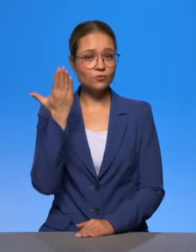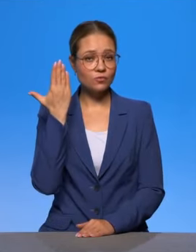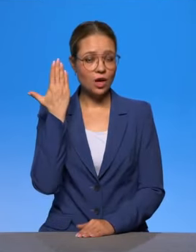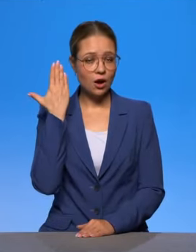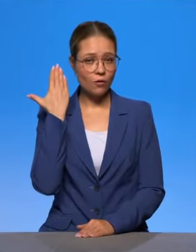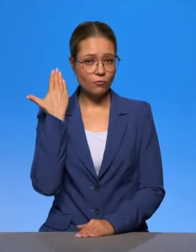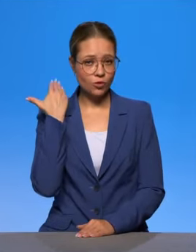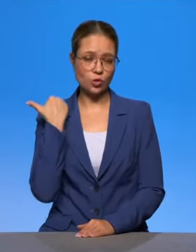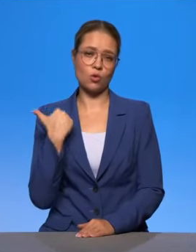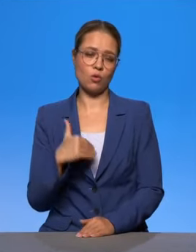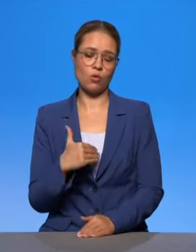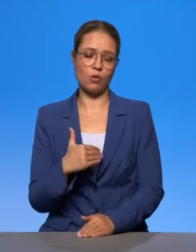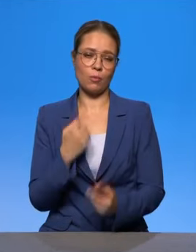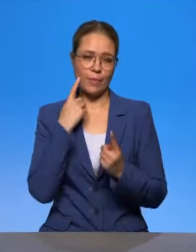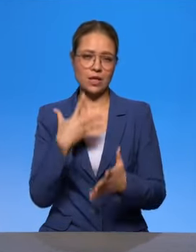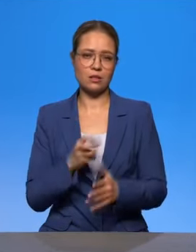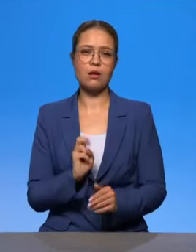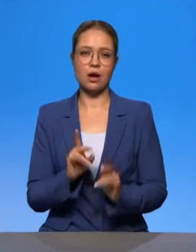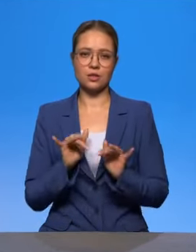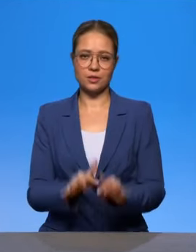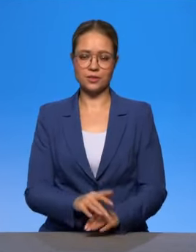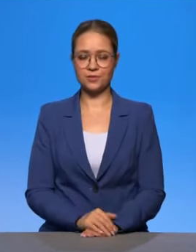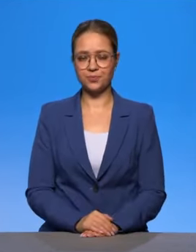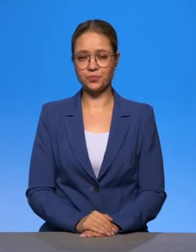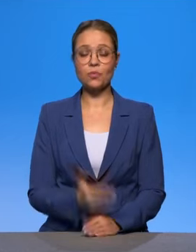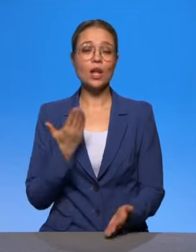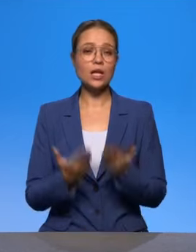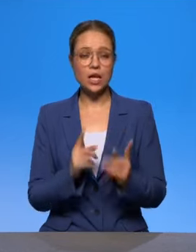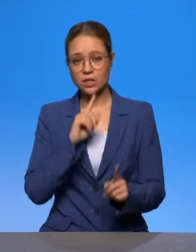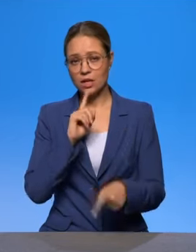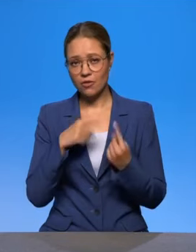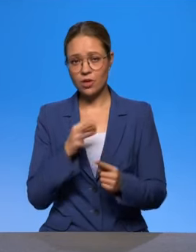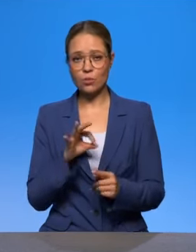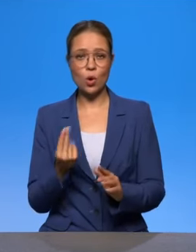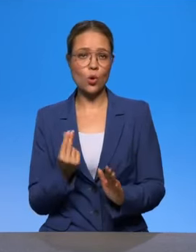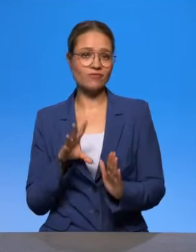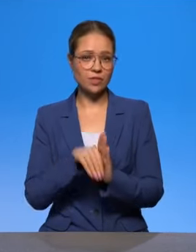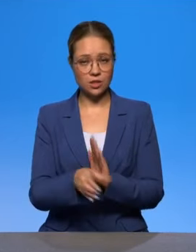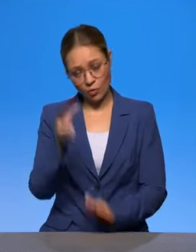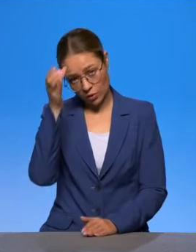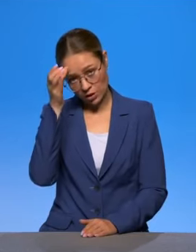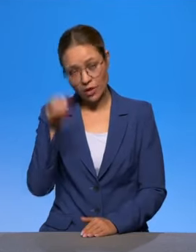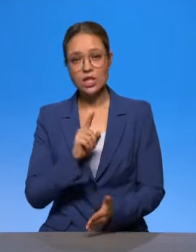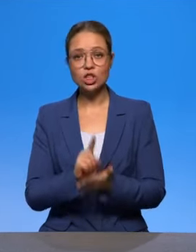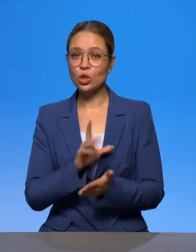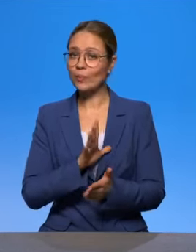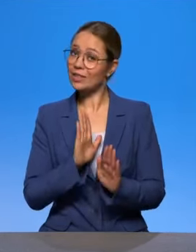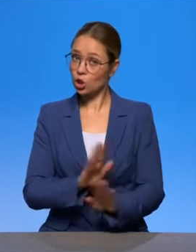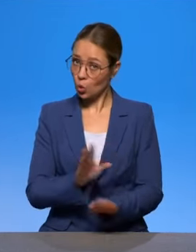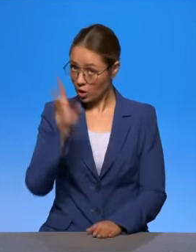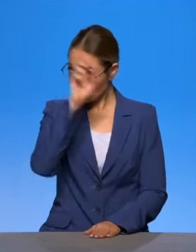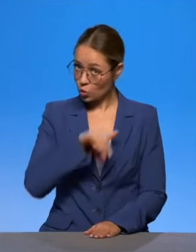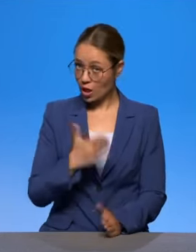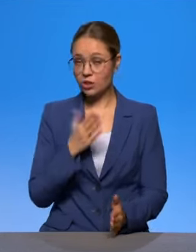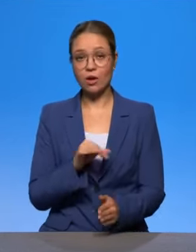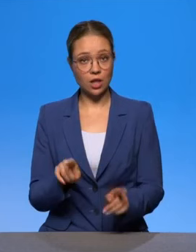давно уже описано, понимаете? Если говорить об инвестициях в образование, они должны быть не только государственными, но и частными. Вот